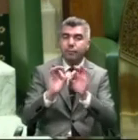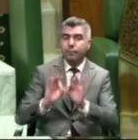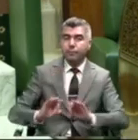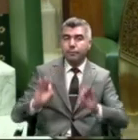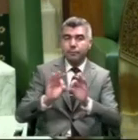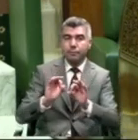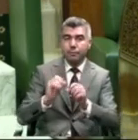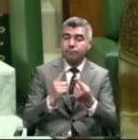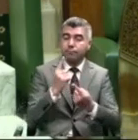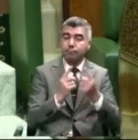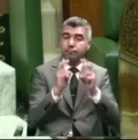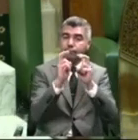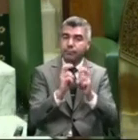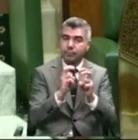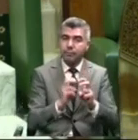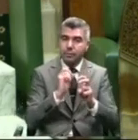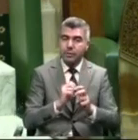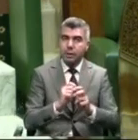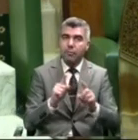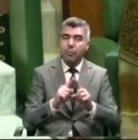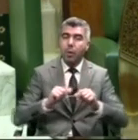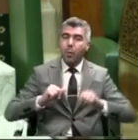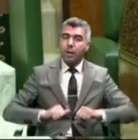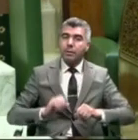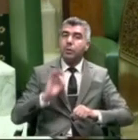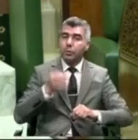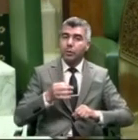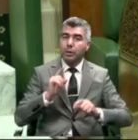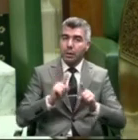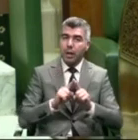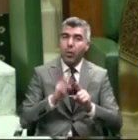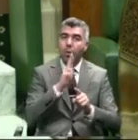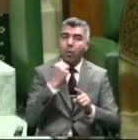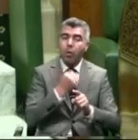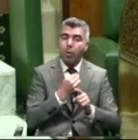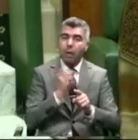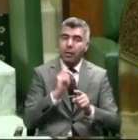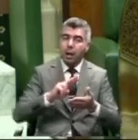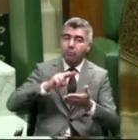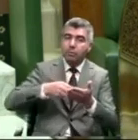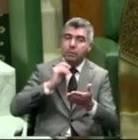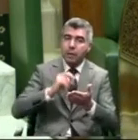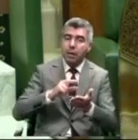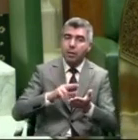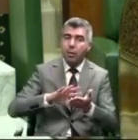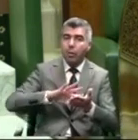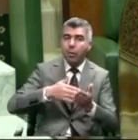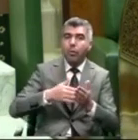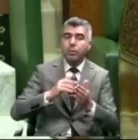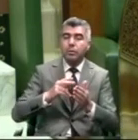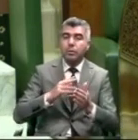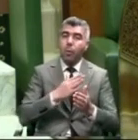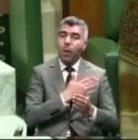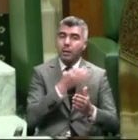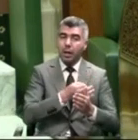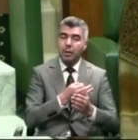في تعميق العجز سيد الوزير صراحه نثمن جراه الحكومه في اتخاذ مثل هذه القرارات ذات مصلحه وطنيه الا ان